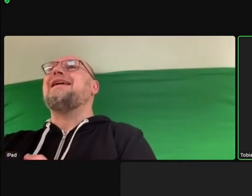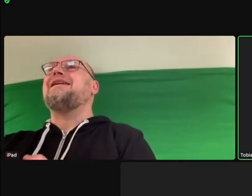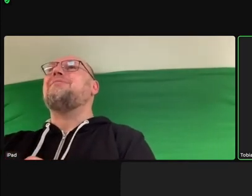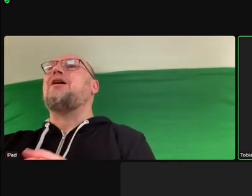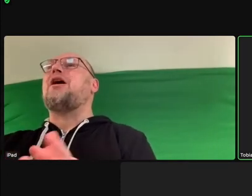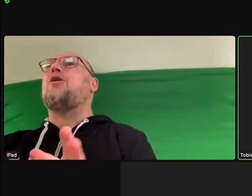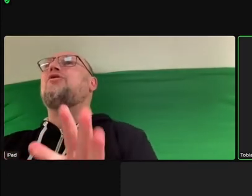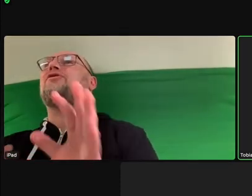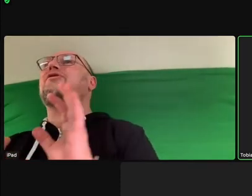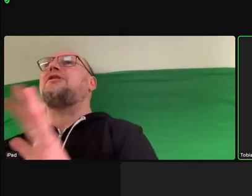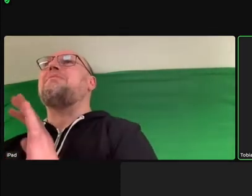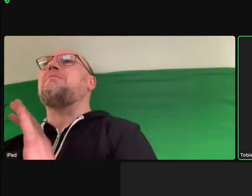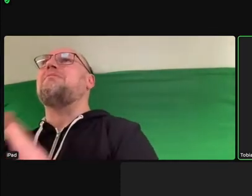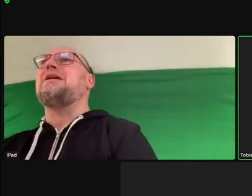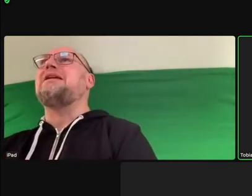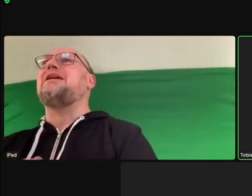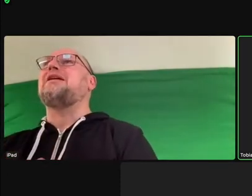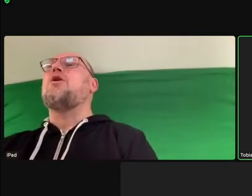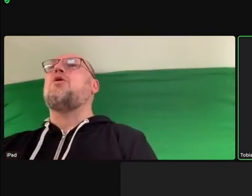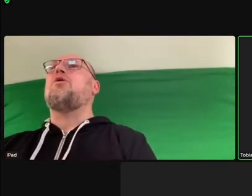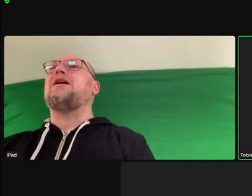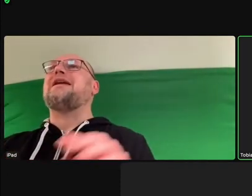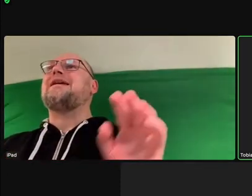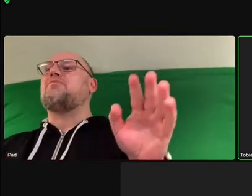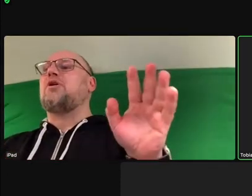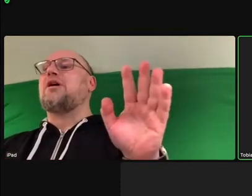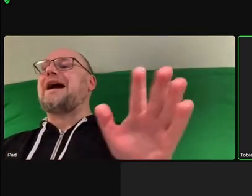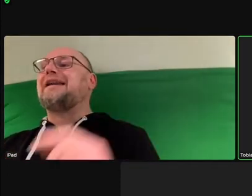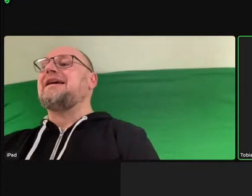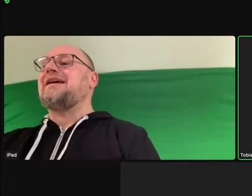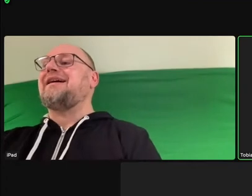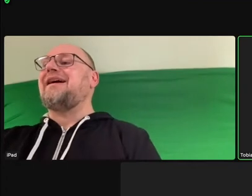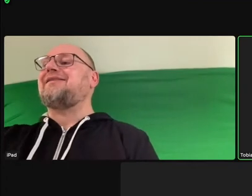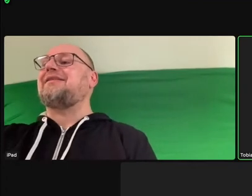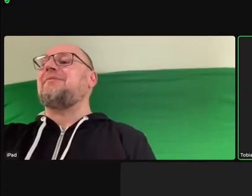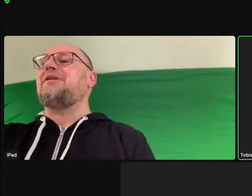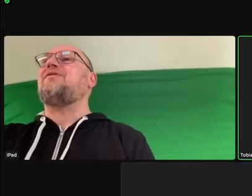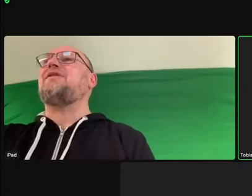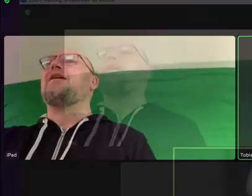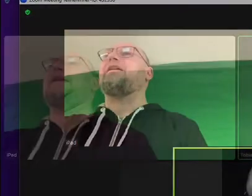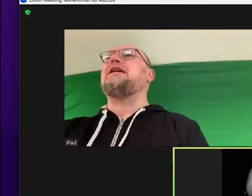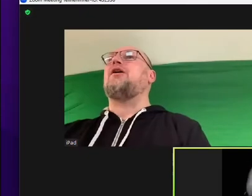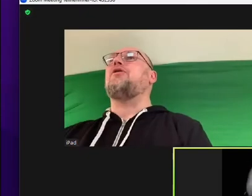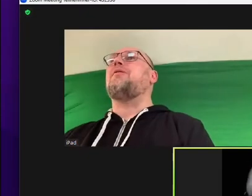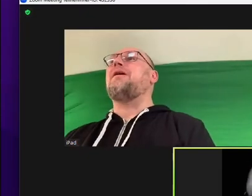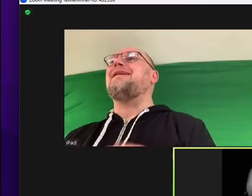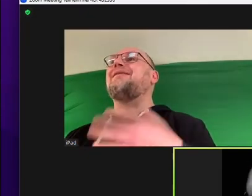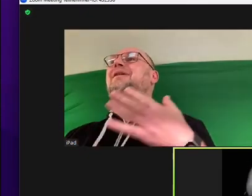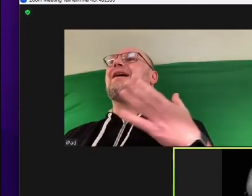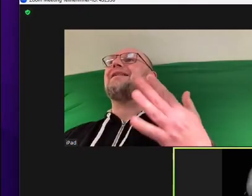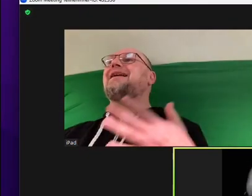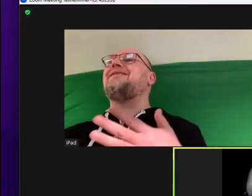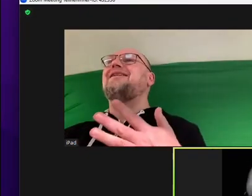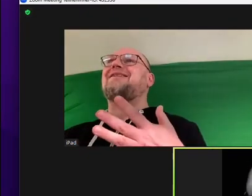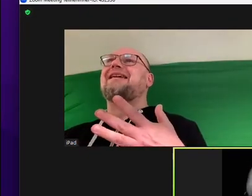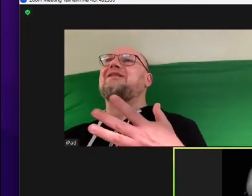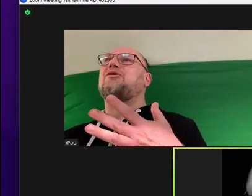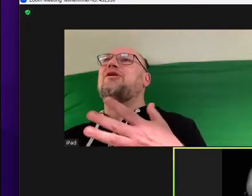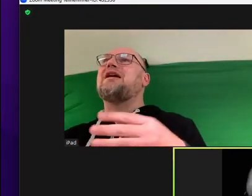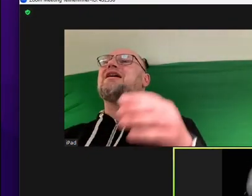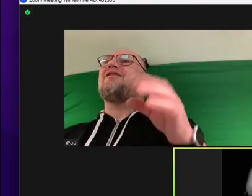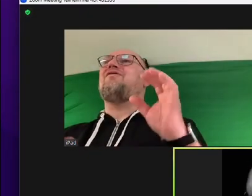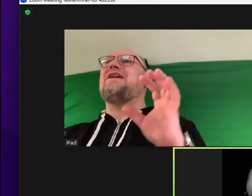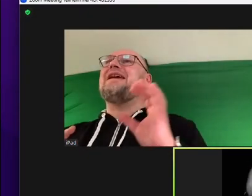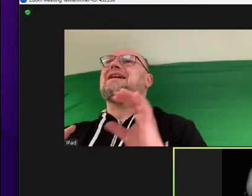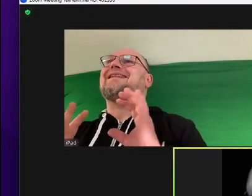Teilnehmer aus dem Meeting. Und dann eben noch ein Gast, damit wir hier auch nochmal in der separaten Ansicht sehen